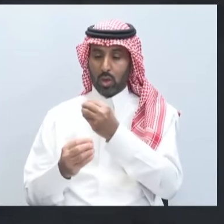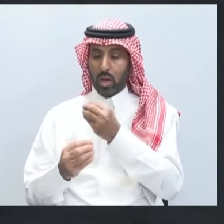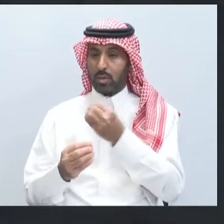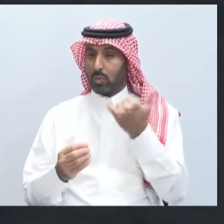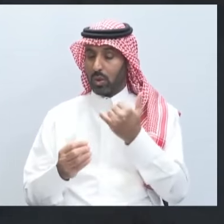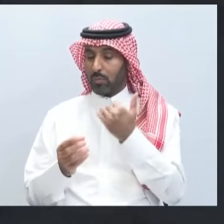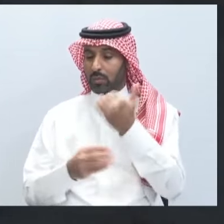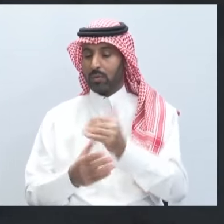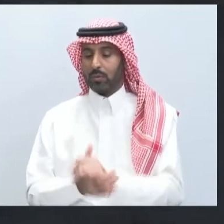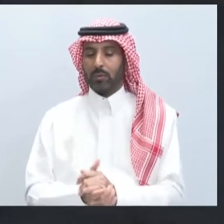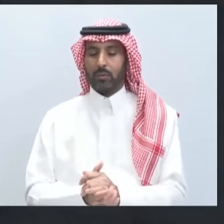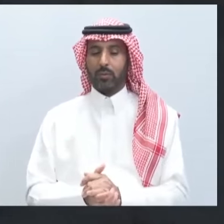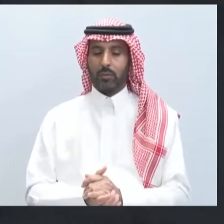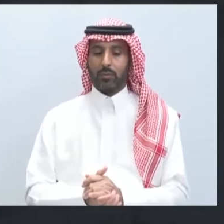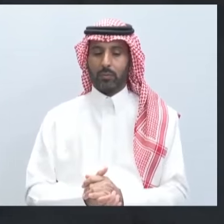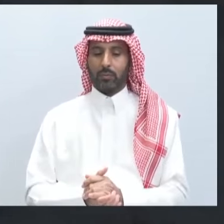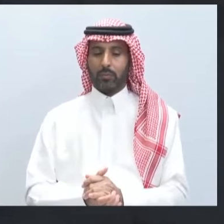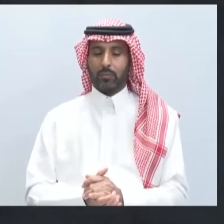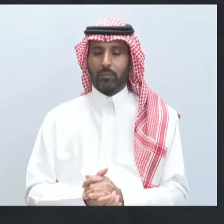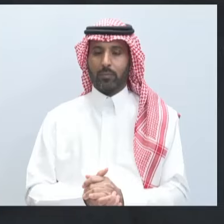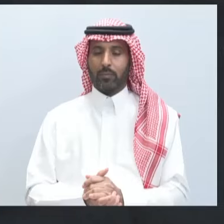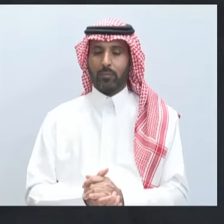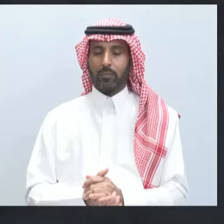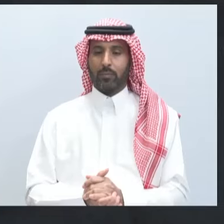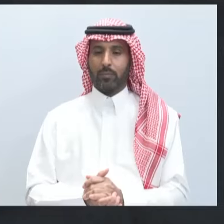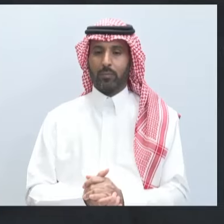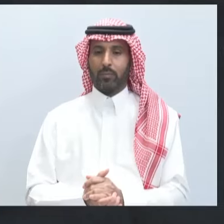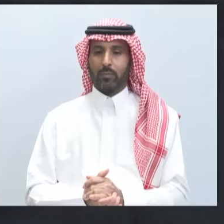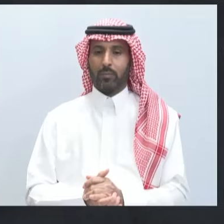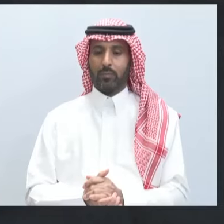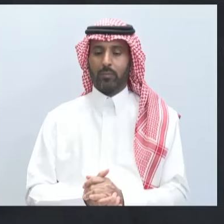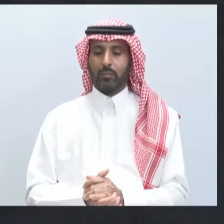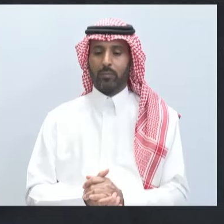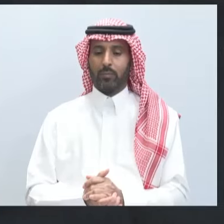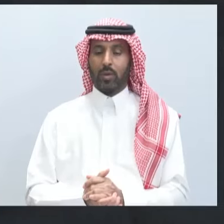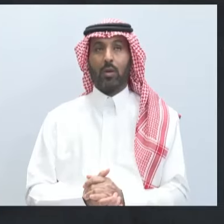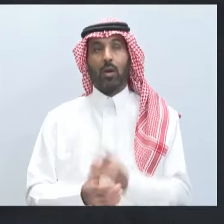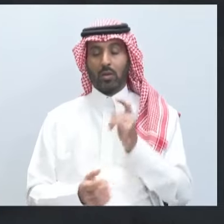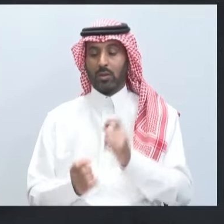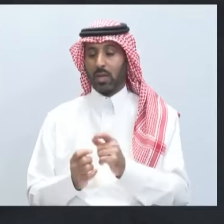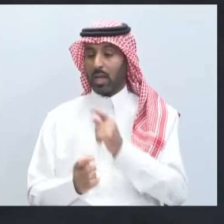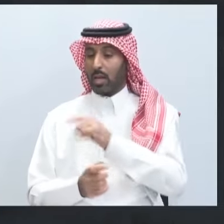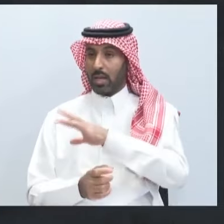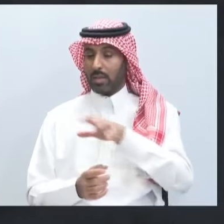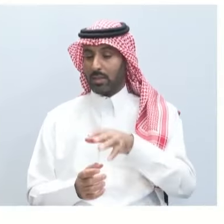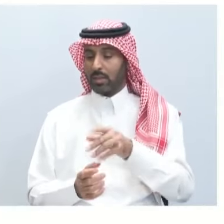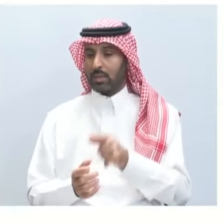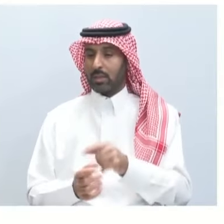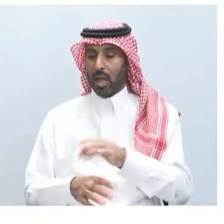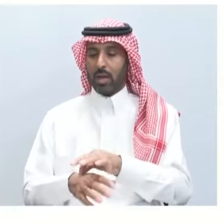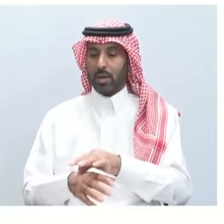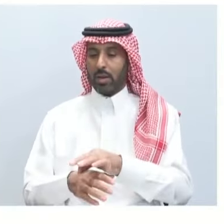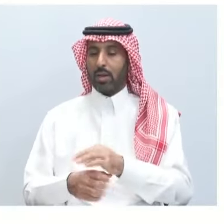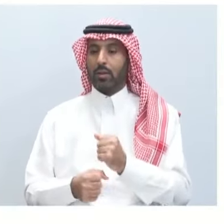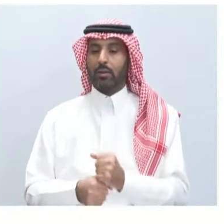قد يحرم الانسان منها حينما لا يحسن الى الى والديه فلهذا وصى الله عز وجل الانسان بان يحسن